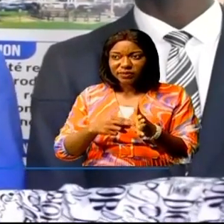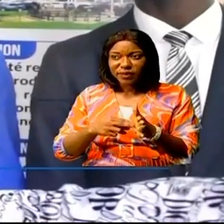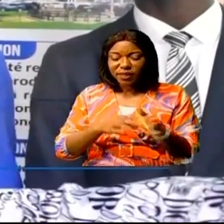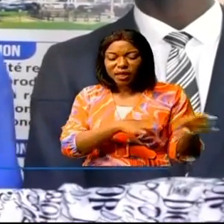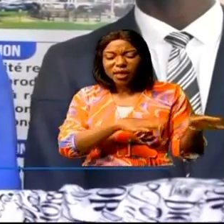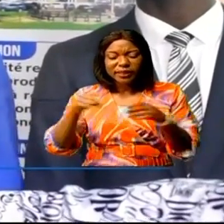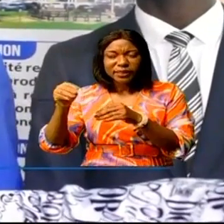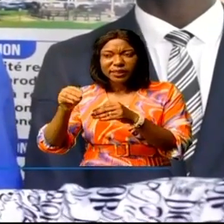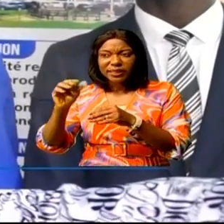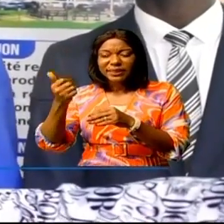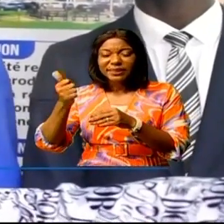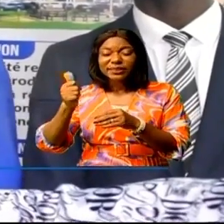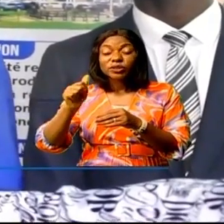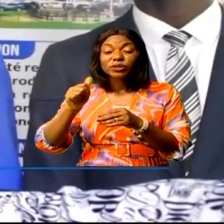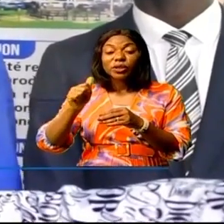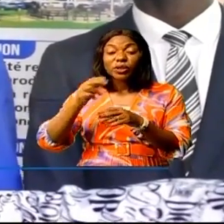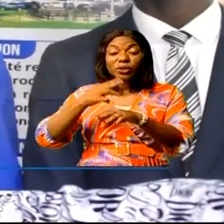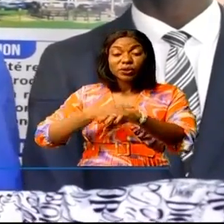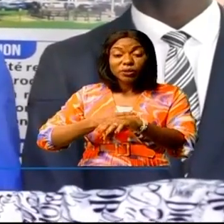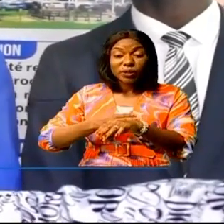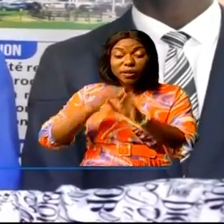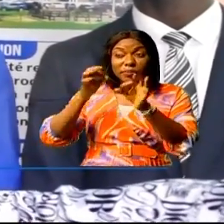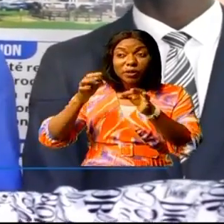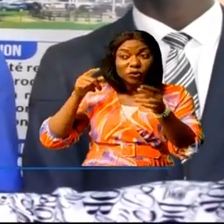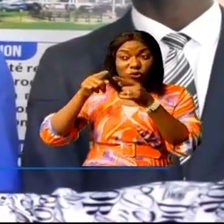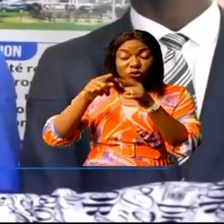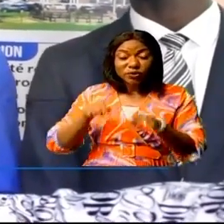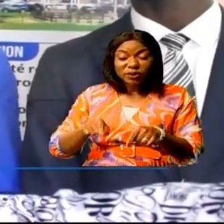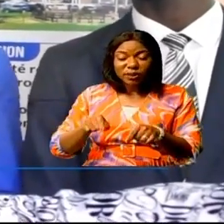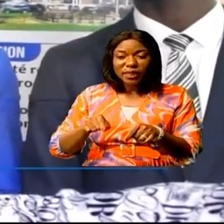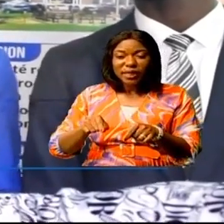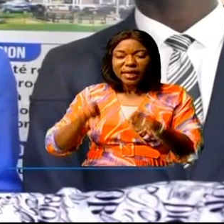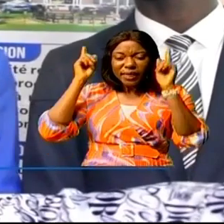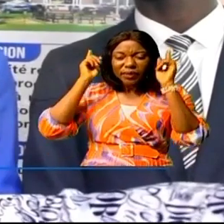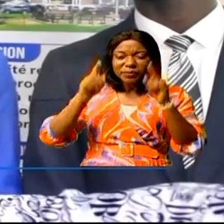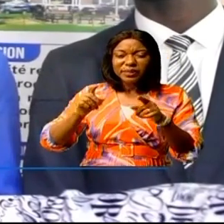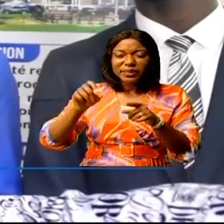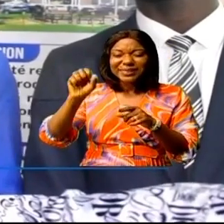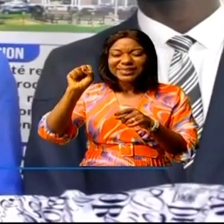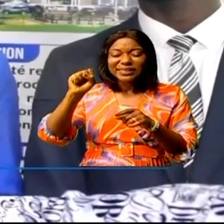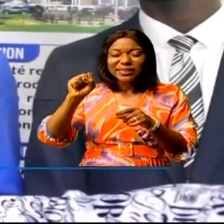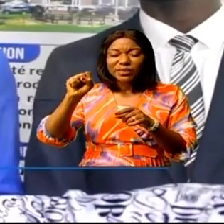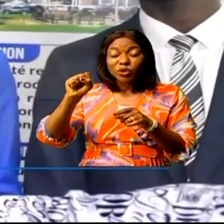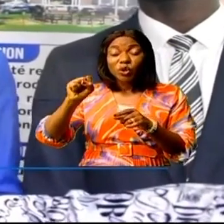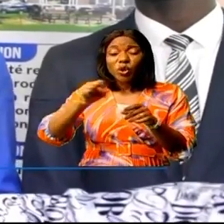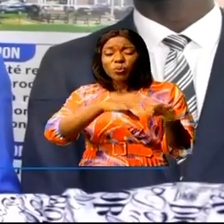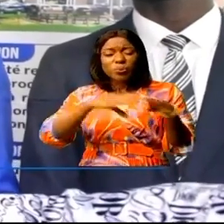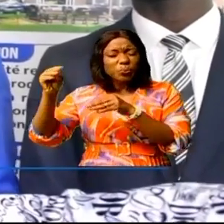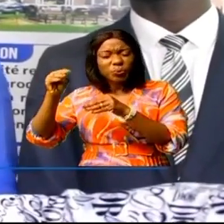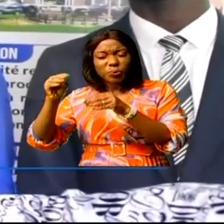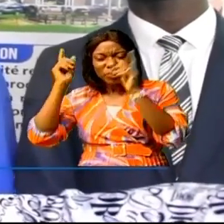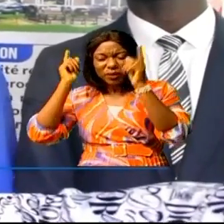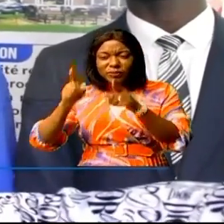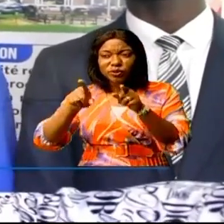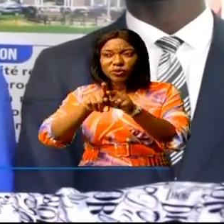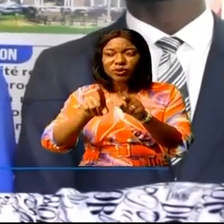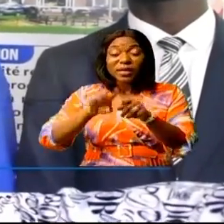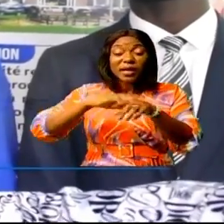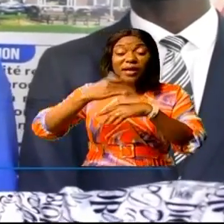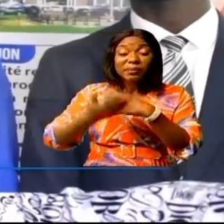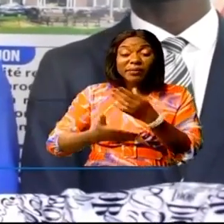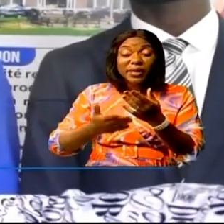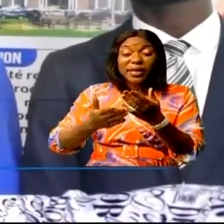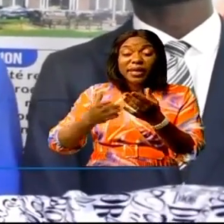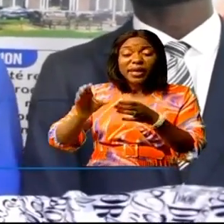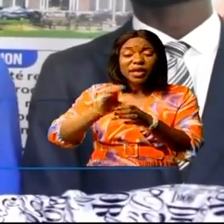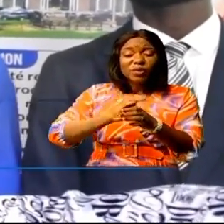Et là, ça prenait les étudiants. Mais actuellement, déjà à 15h, 16h, le bus quitte l'université. Après le cours, les étudiants ne savent